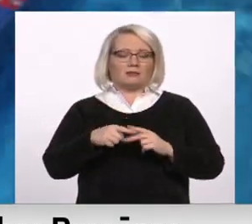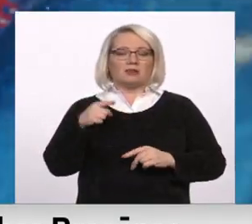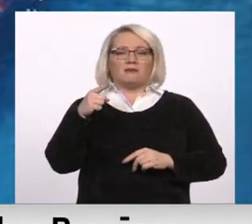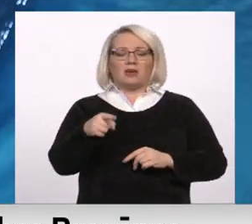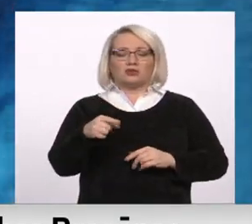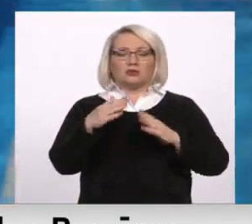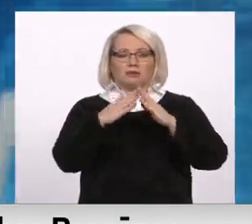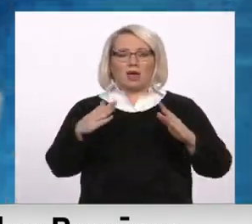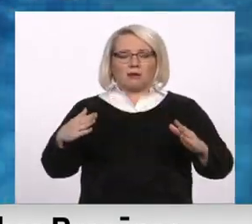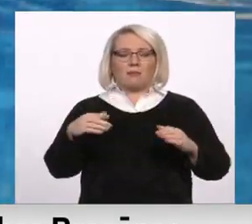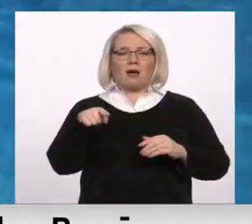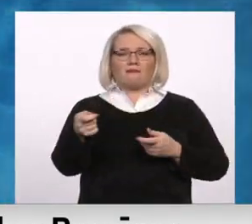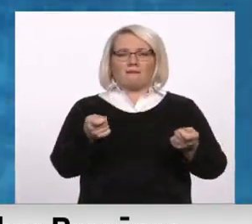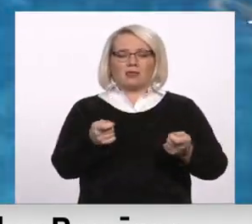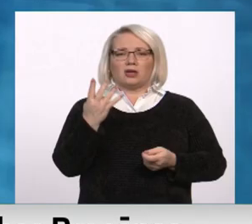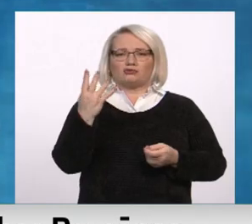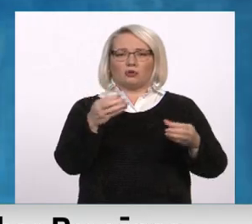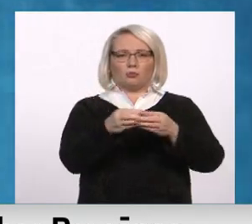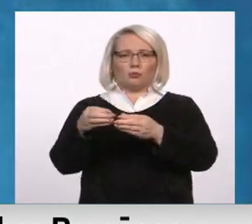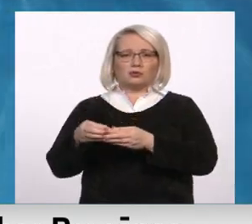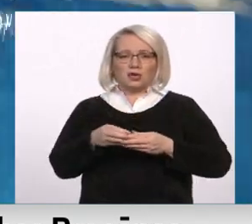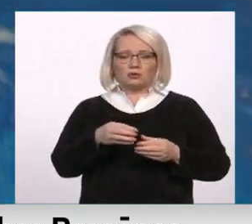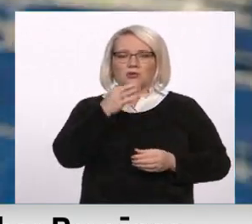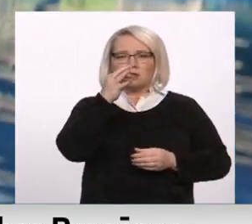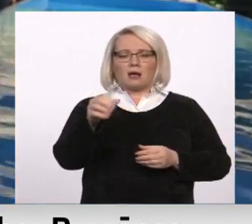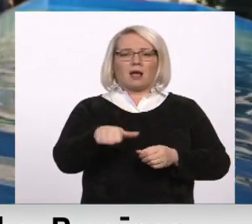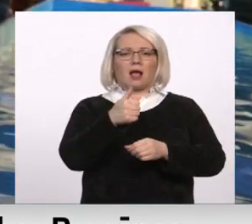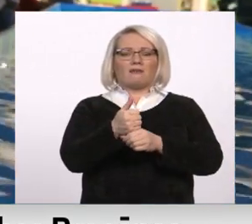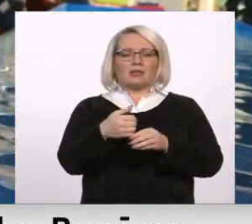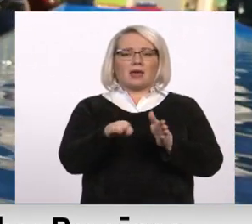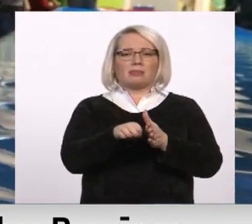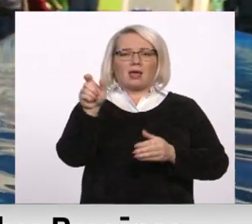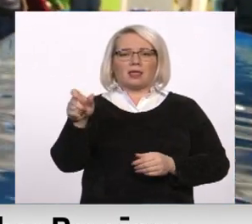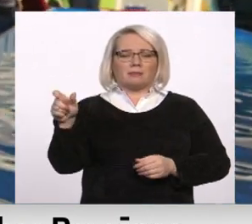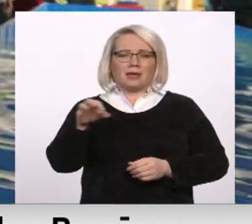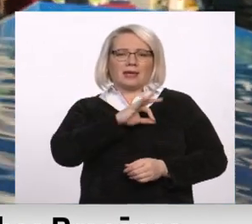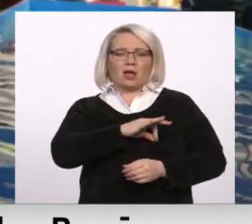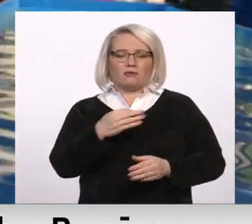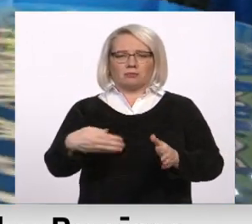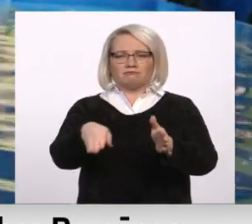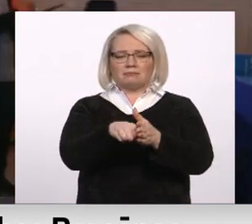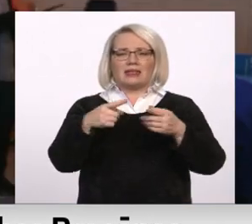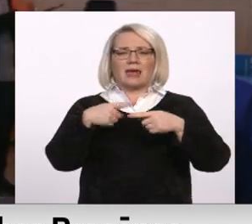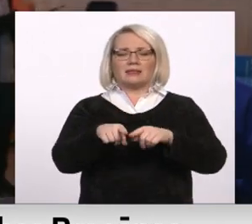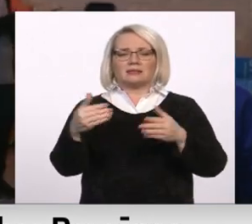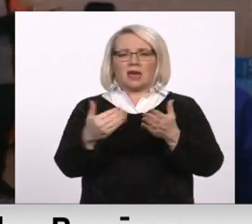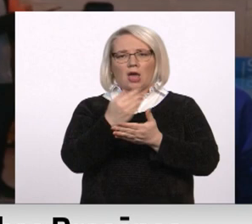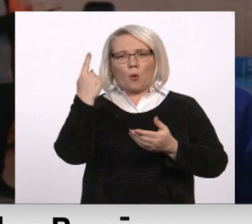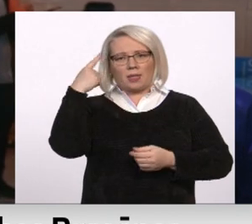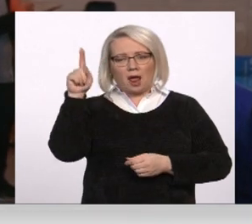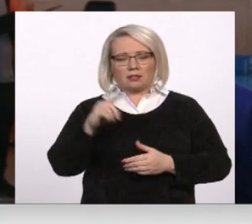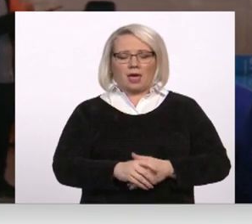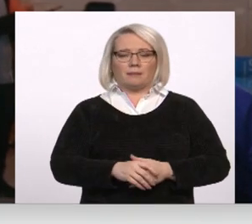jaunredzes namā Junda vada 4 pulciņus un uzsver galvenos dalībnieku ieguvumus no dalības tehniskajā jaunradē. Es viņiem caur